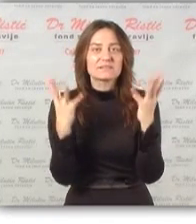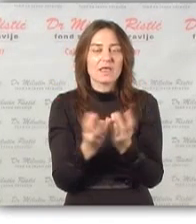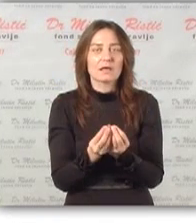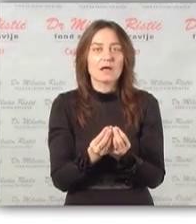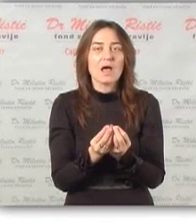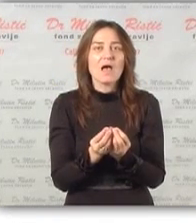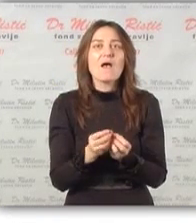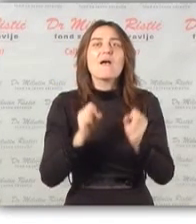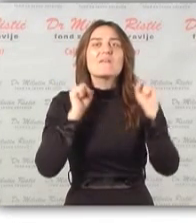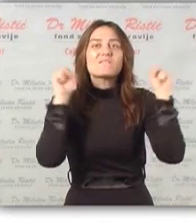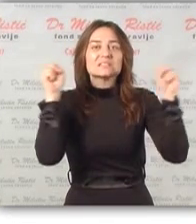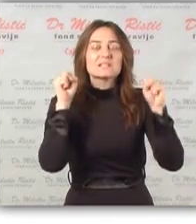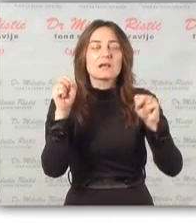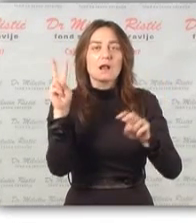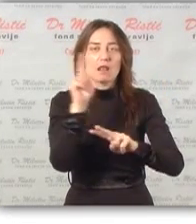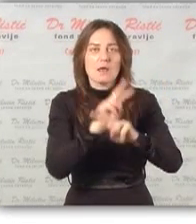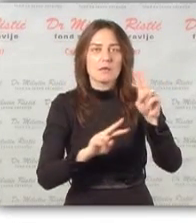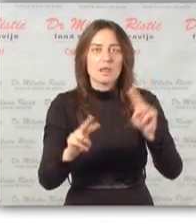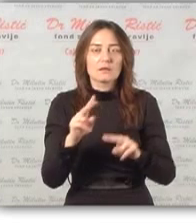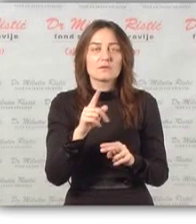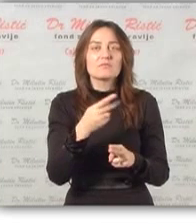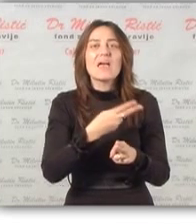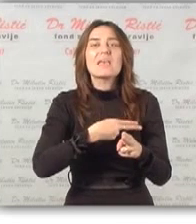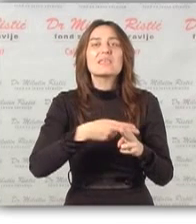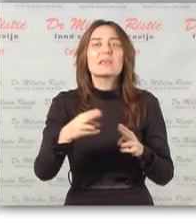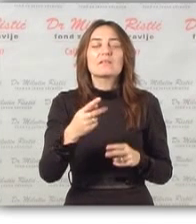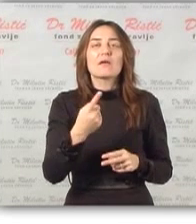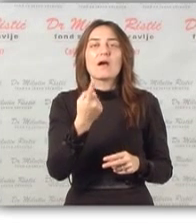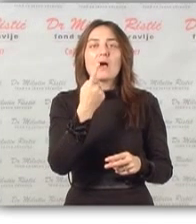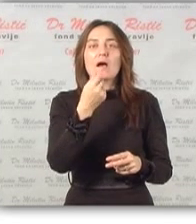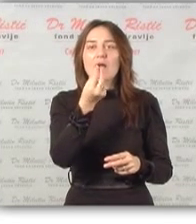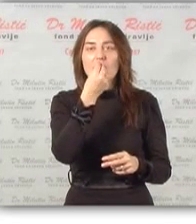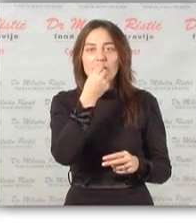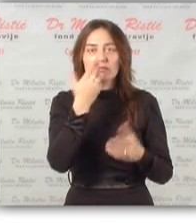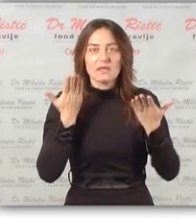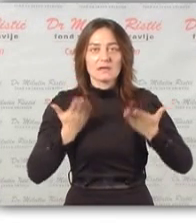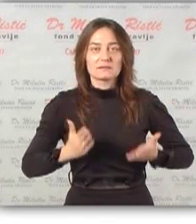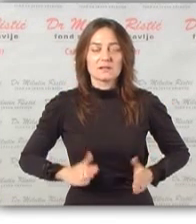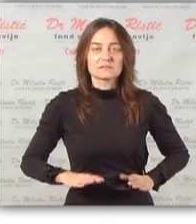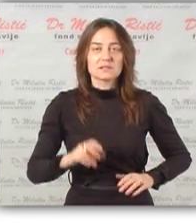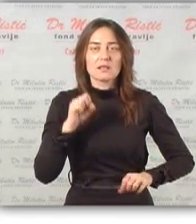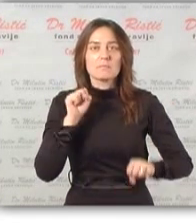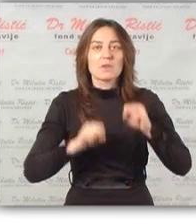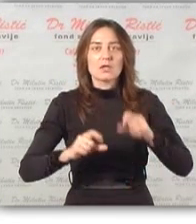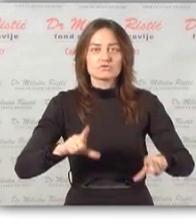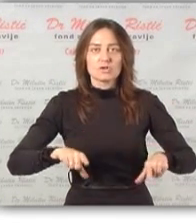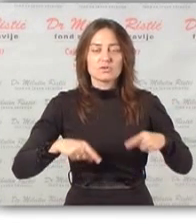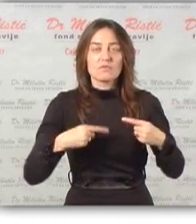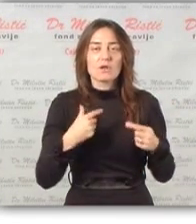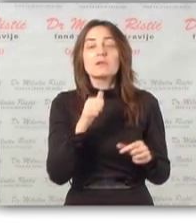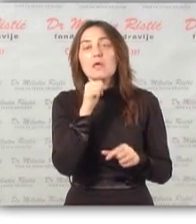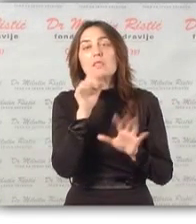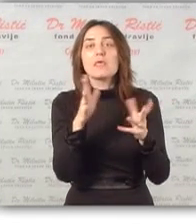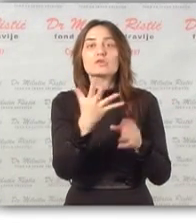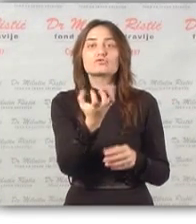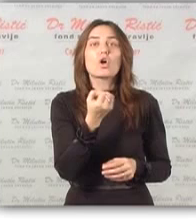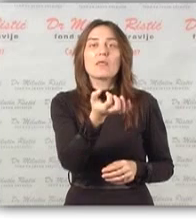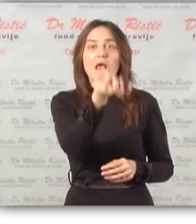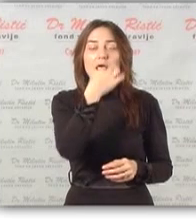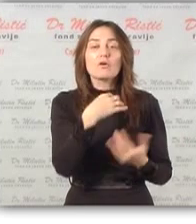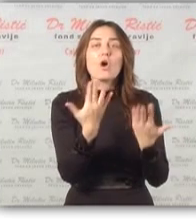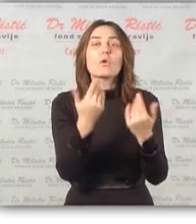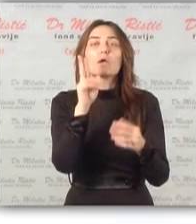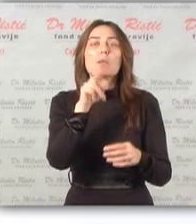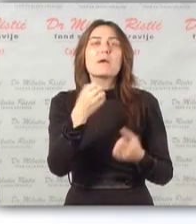svega znači fizikalne procedure, zatim higijensko-dijetetski režim života i nešto od lekova